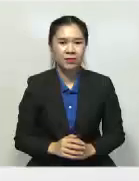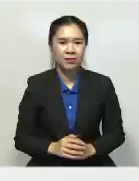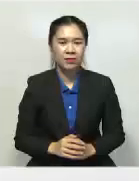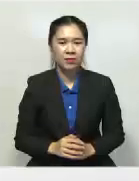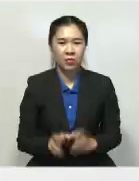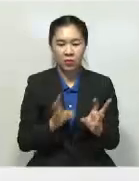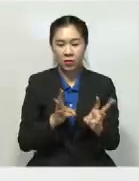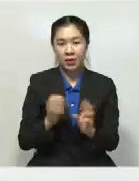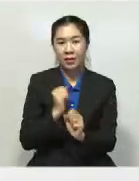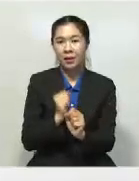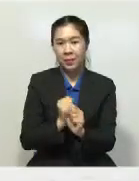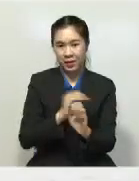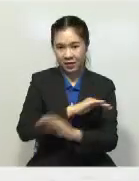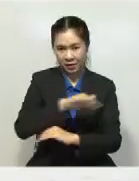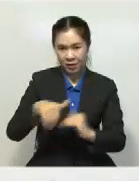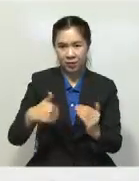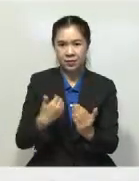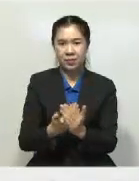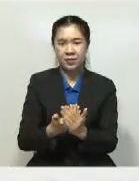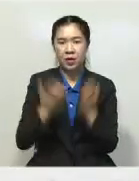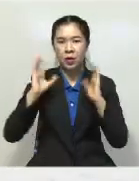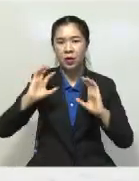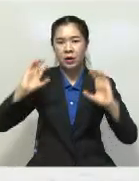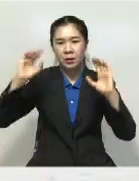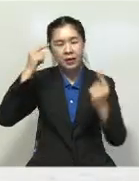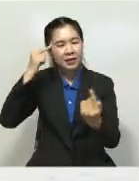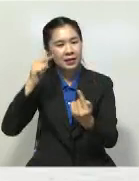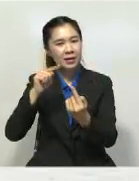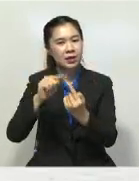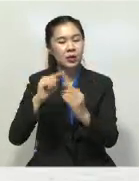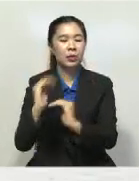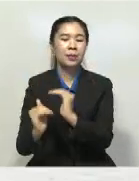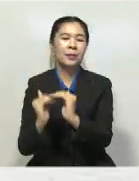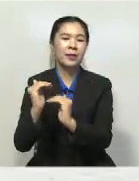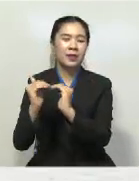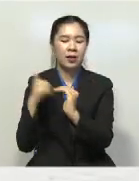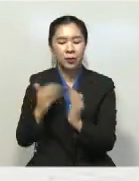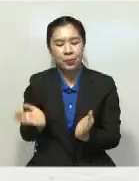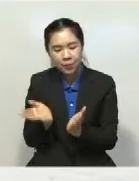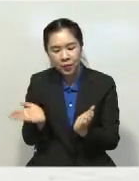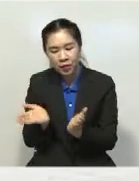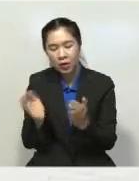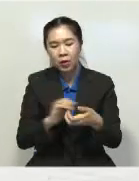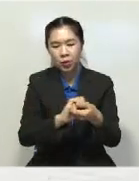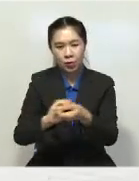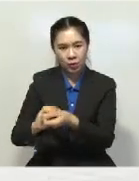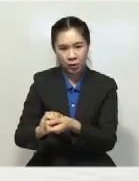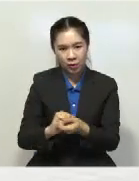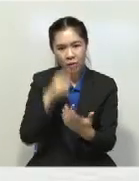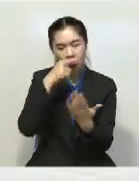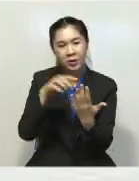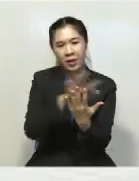การดำเนินงานทั้งหมดนี้นะคะรัฐบาลไทยก็มุ่งหวังที่จะให้เกิดการพัฒนาผลักดันความร่วมมือในการขับเคลื่อนประเทศ